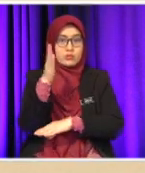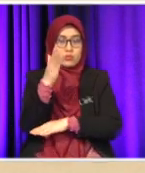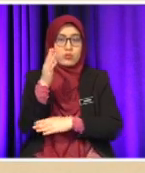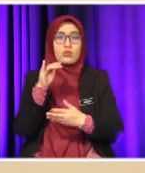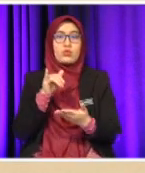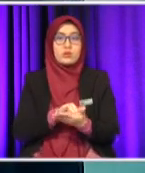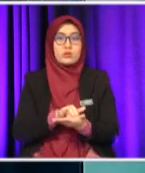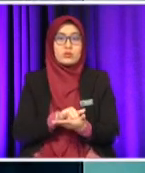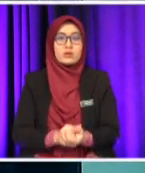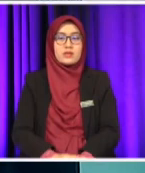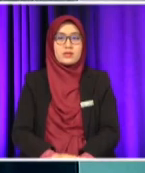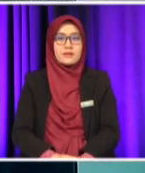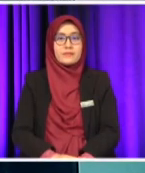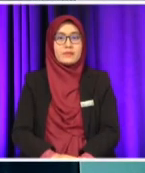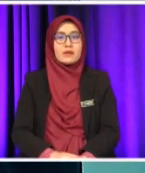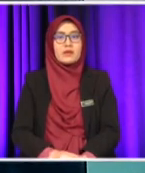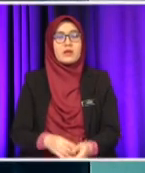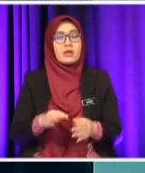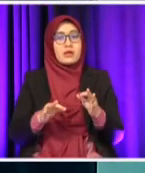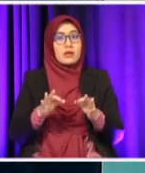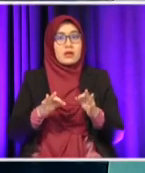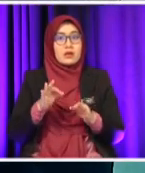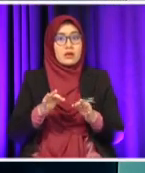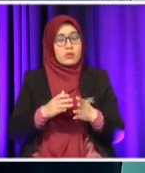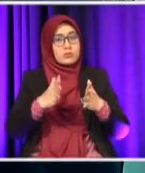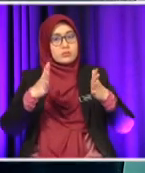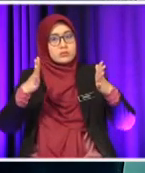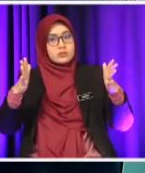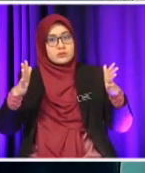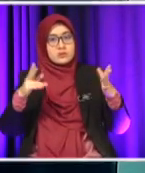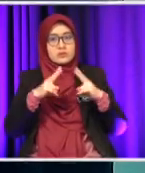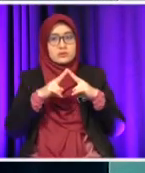rimbun kita perlu pangkas rambut juga ada yang ini supaya